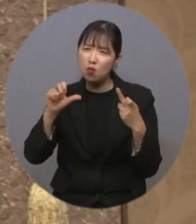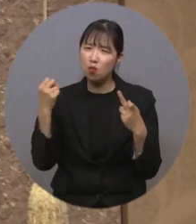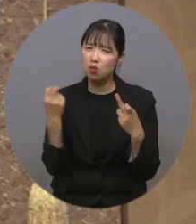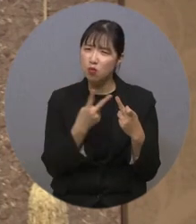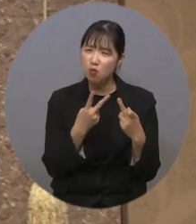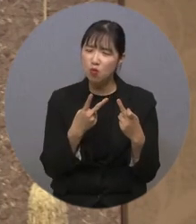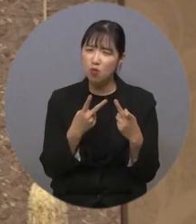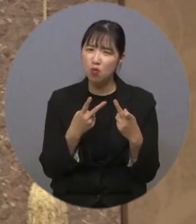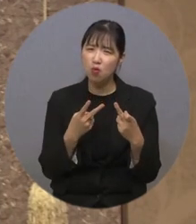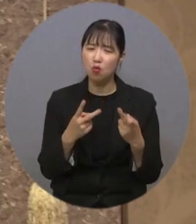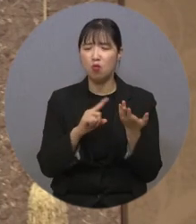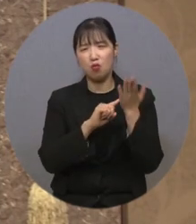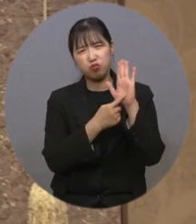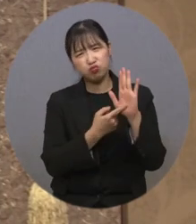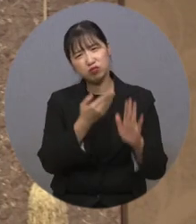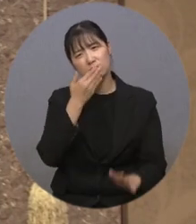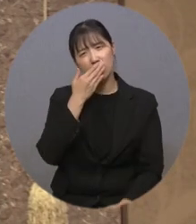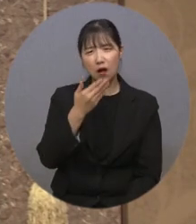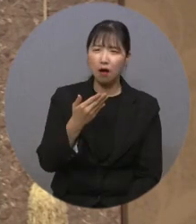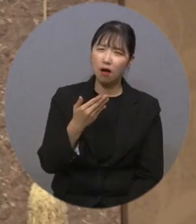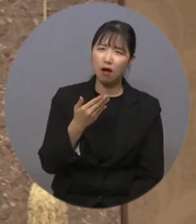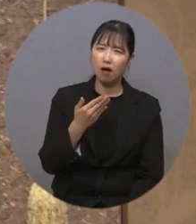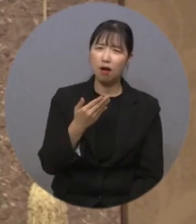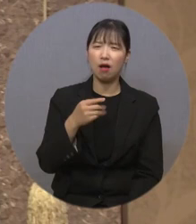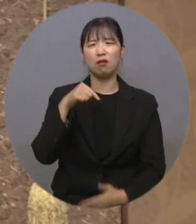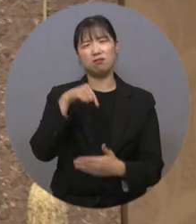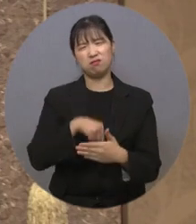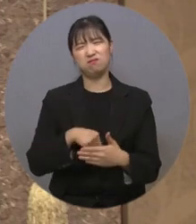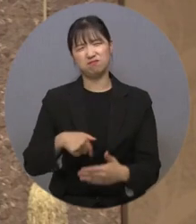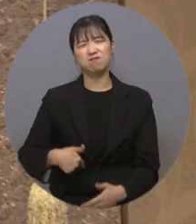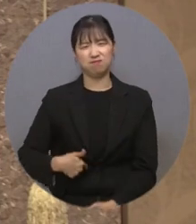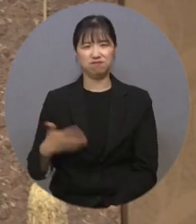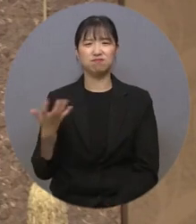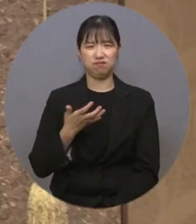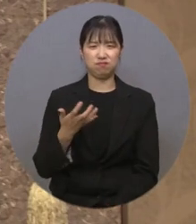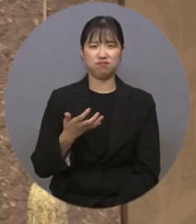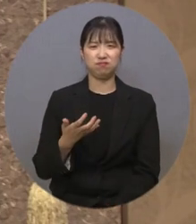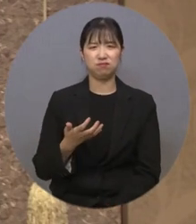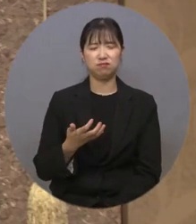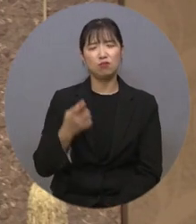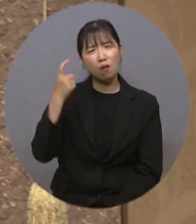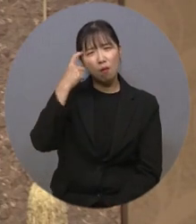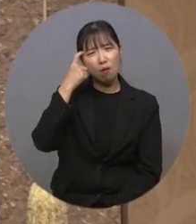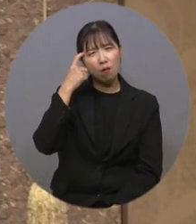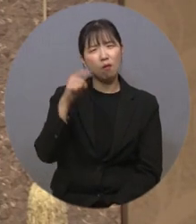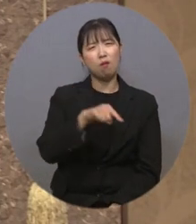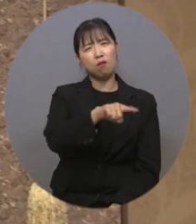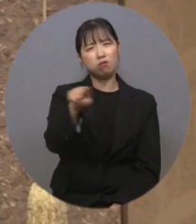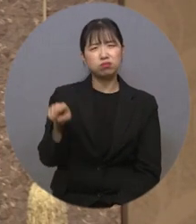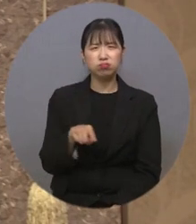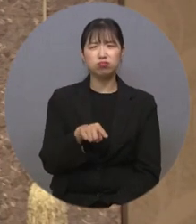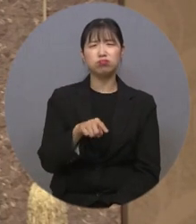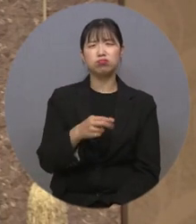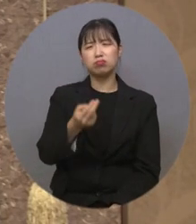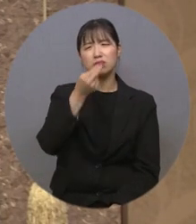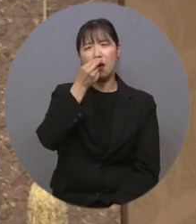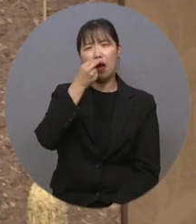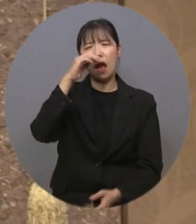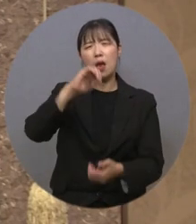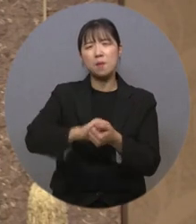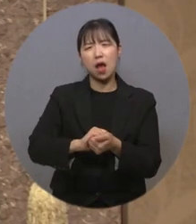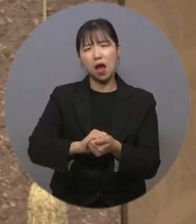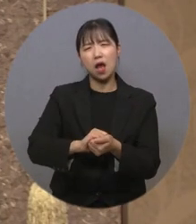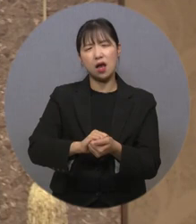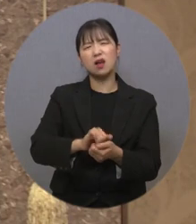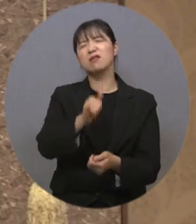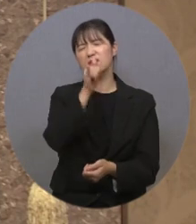과연 보여줄 수 있을 것인가? 마음이 참 그래요. 어쩌면 그 시한부 예.